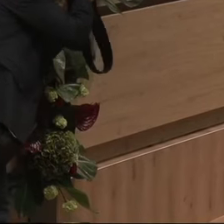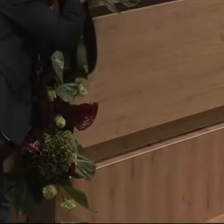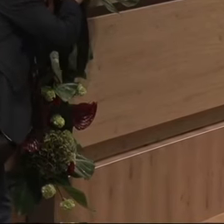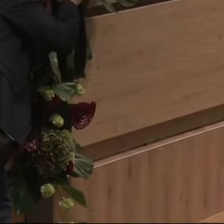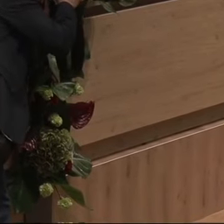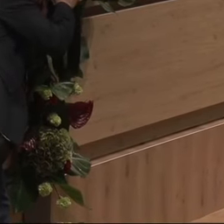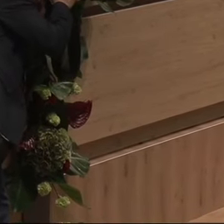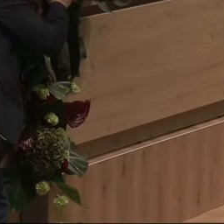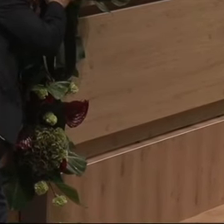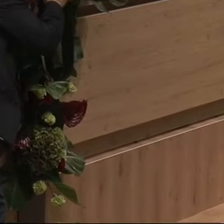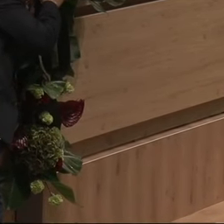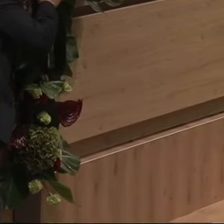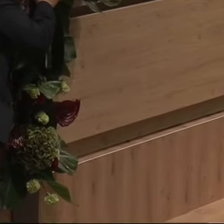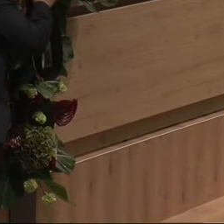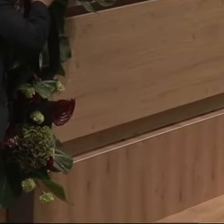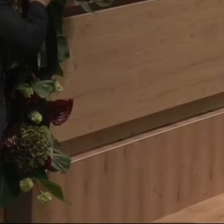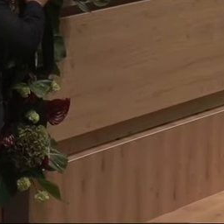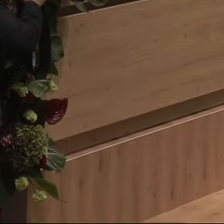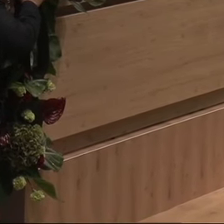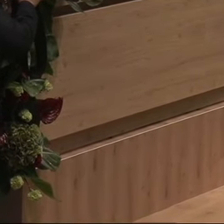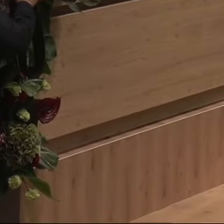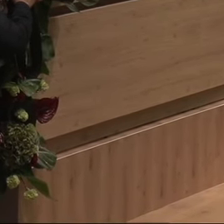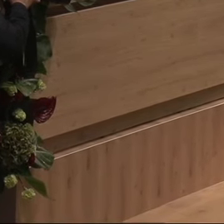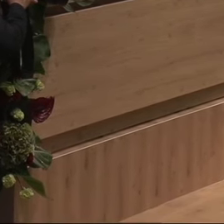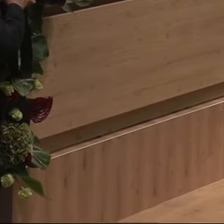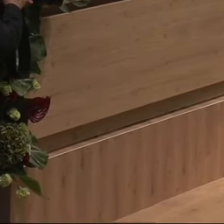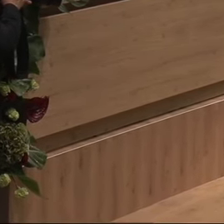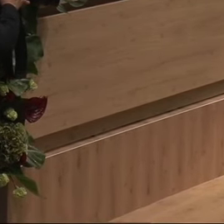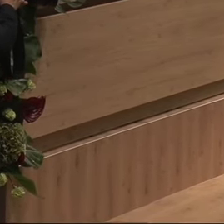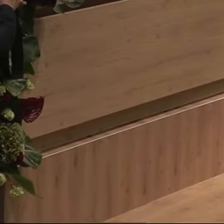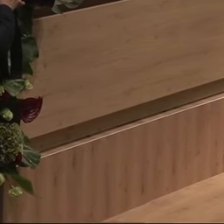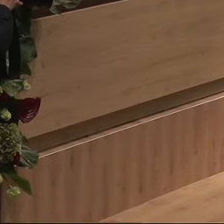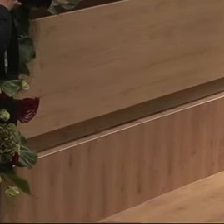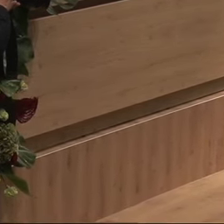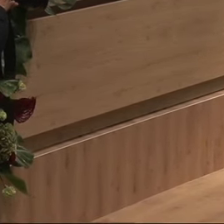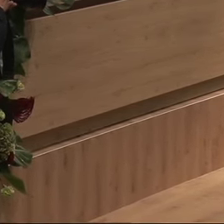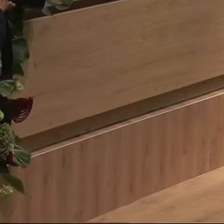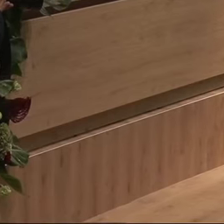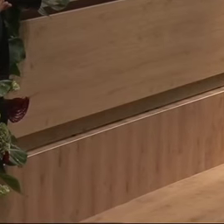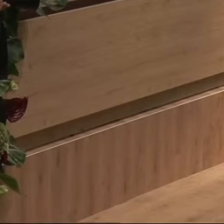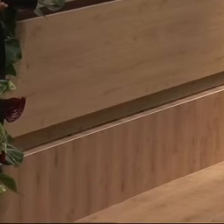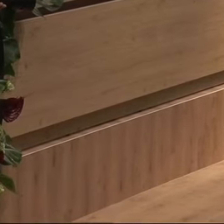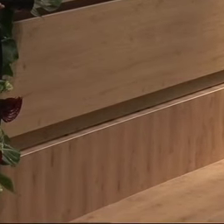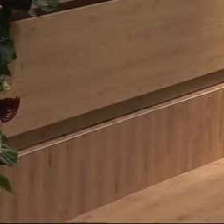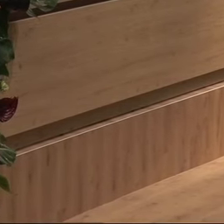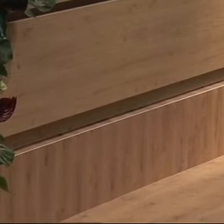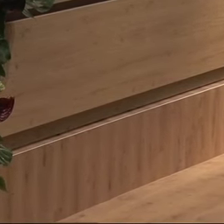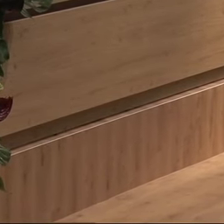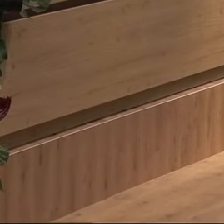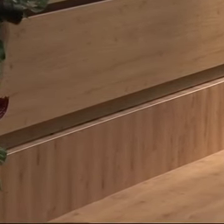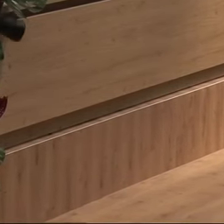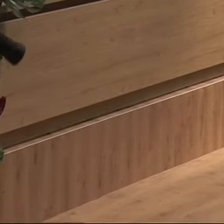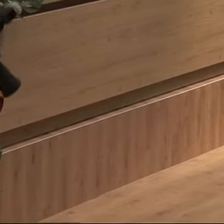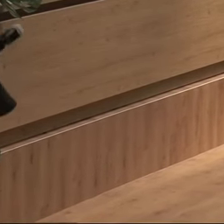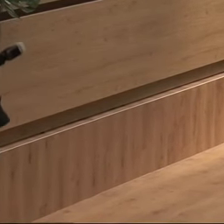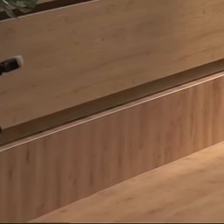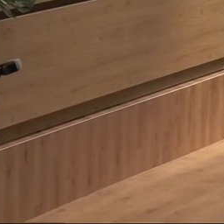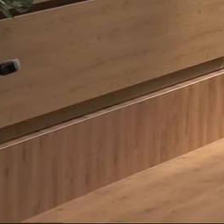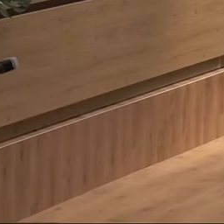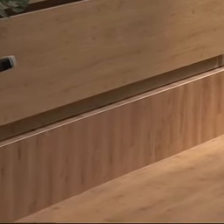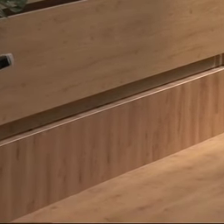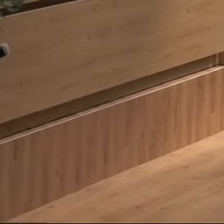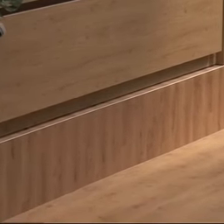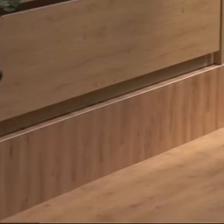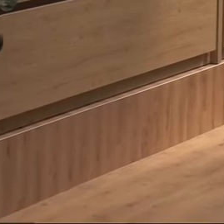Witam pana profesora Wojciecha Wolfa, konsula honorowego Wielkiego Księstwa Luksemburg, wiceprezesa Łódzkiego Towarzystwa Naukowego oraz członka Rady